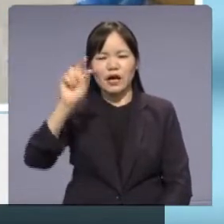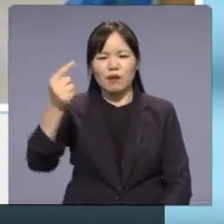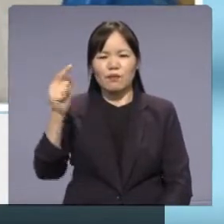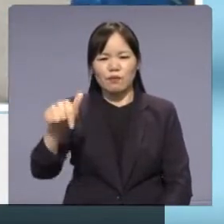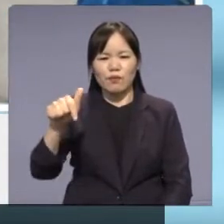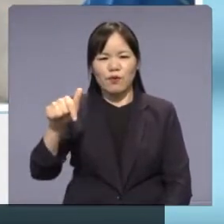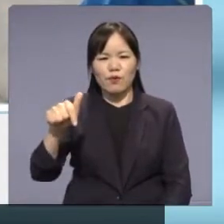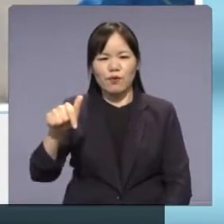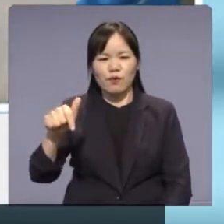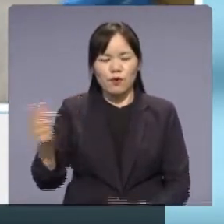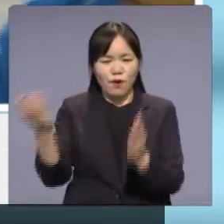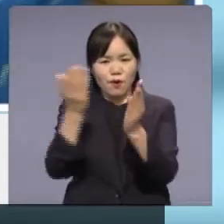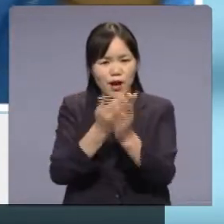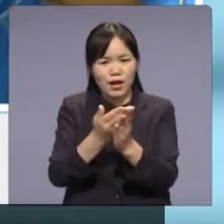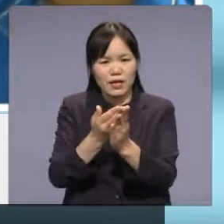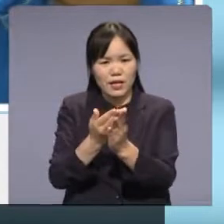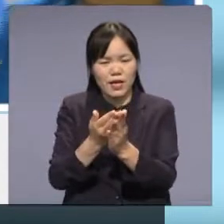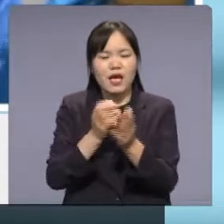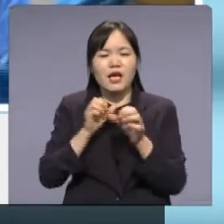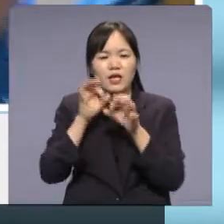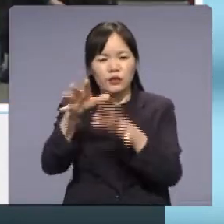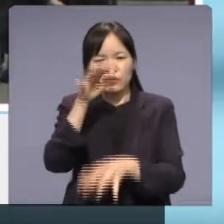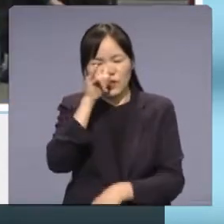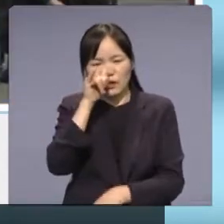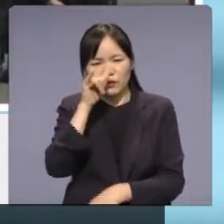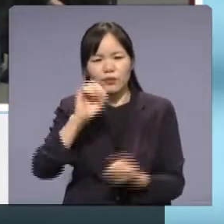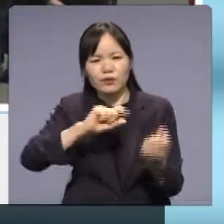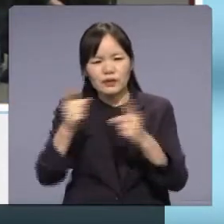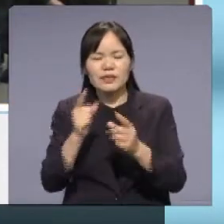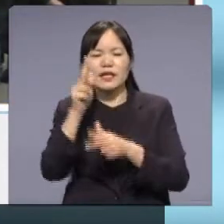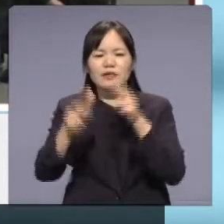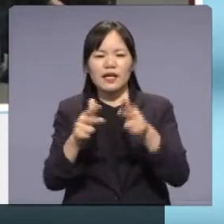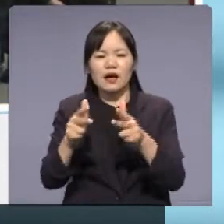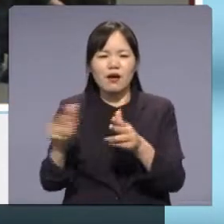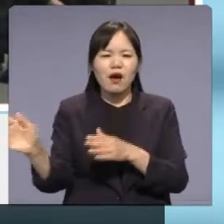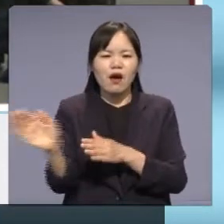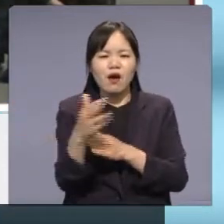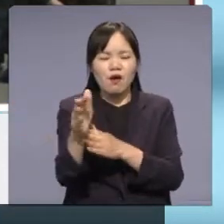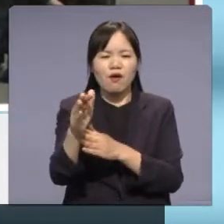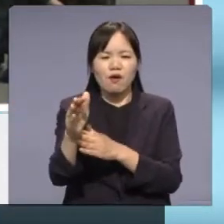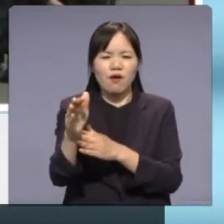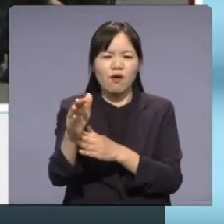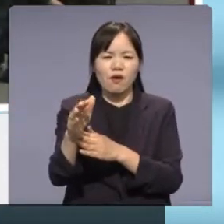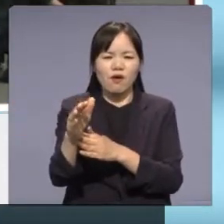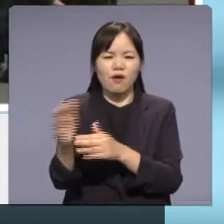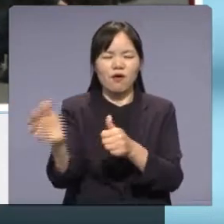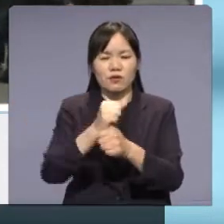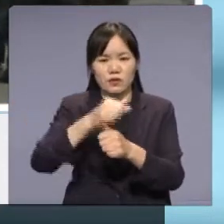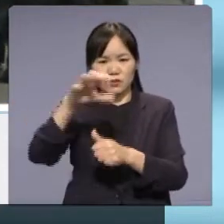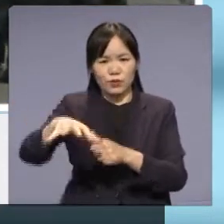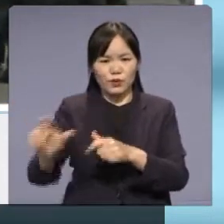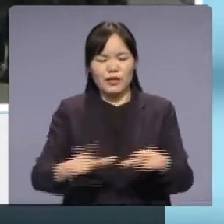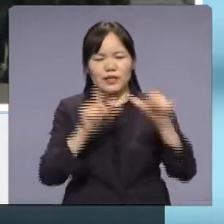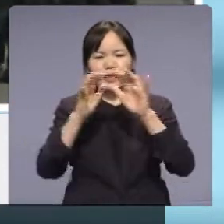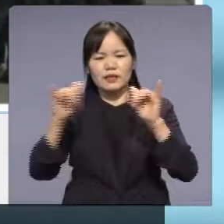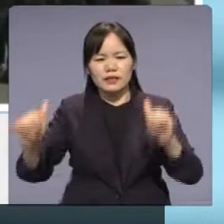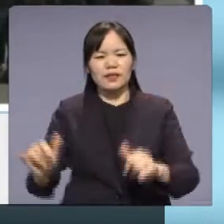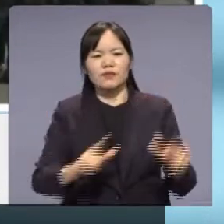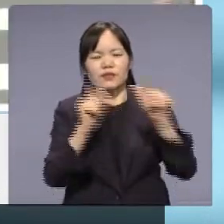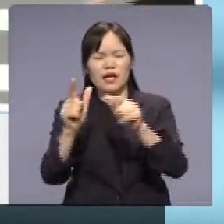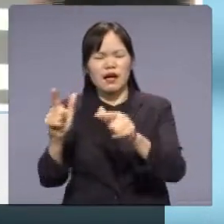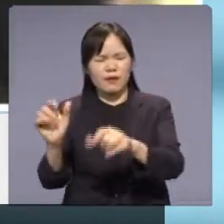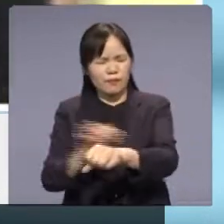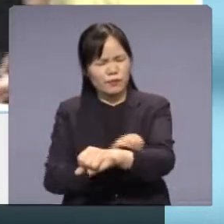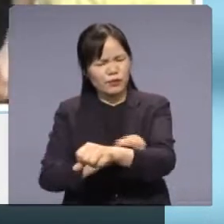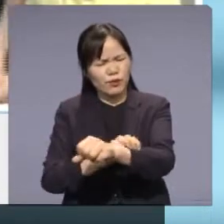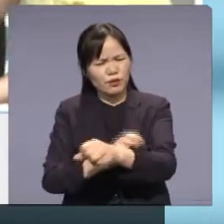했고 일종의 항구 뭐라 할까요? 재생 사업이라고 해야 되나요? 그렇죠. 어촌에 살고 있는 분들이 정주 의식도 정주하게 되고 불편한